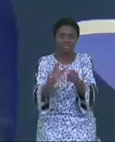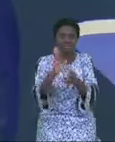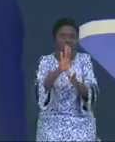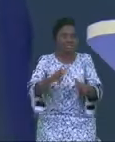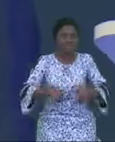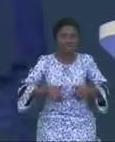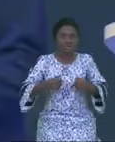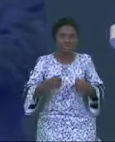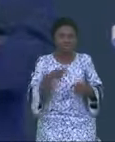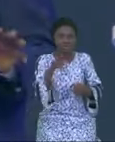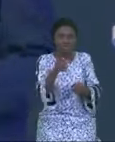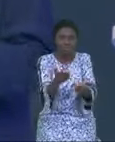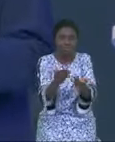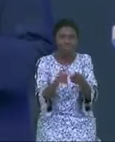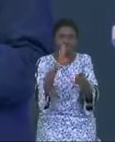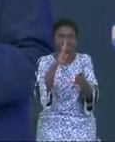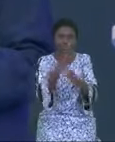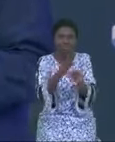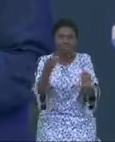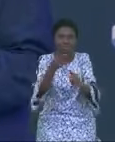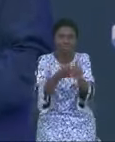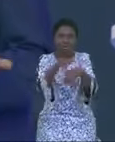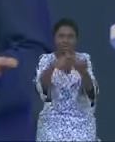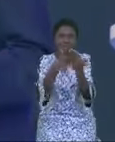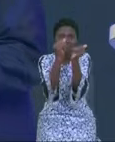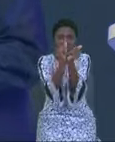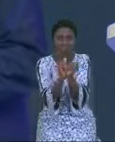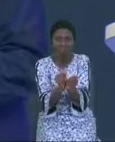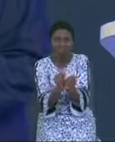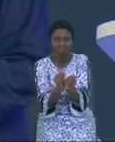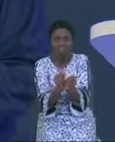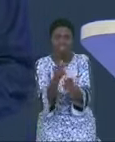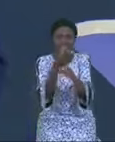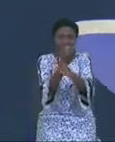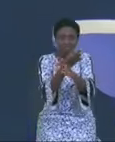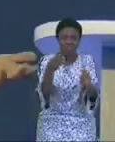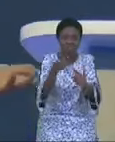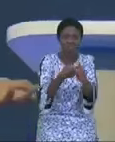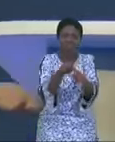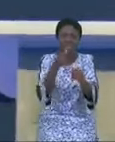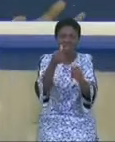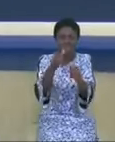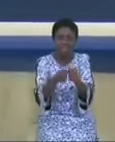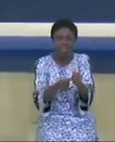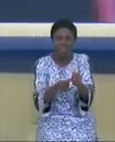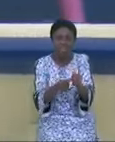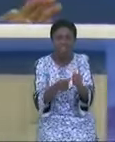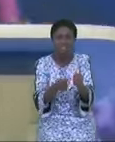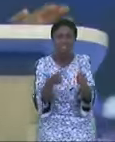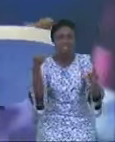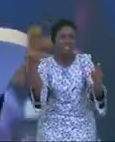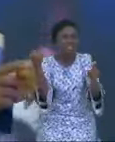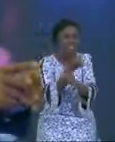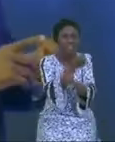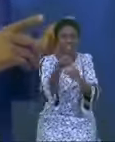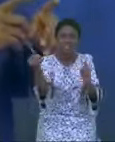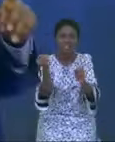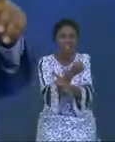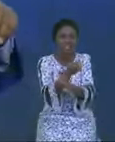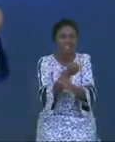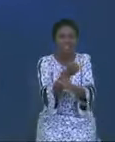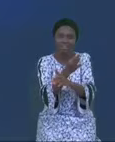être affranchi de tout lien vous l'êtes à franchi de toute attaque pour être affranchir de tout affection ce qui cherche la